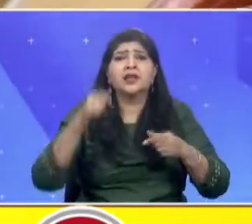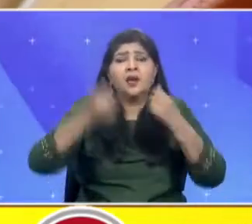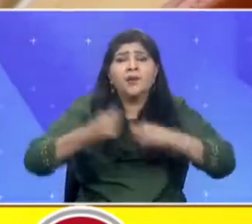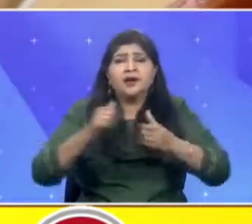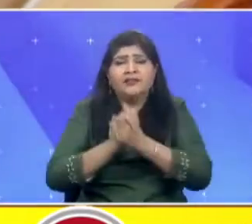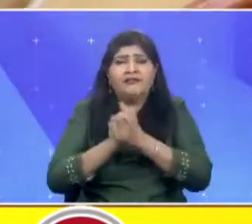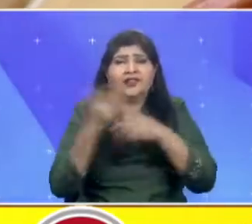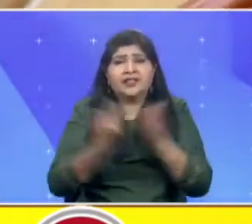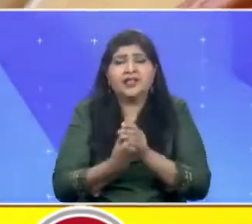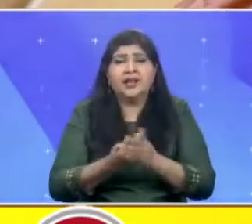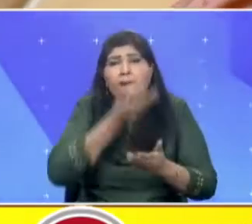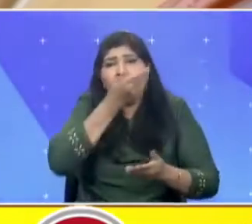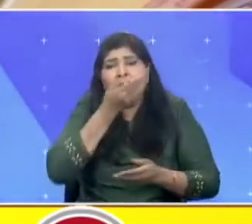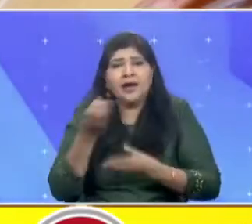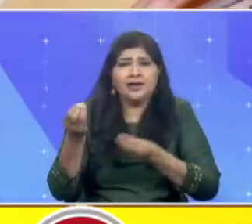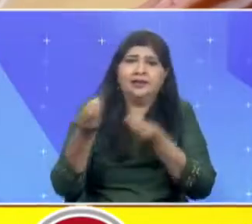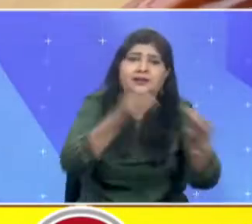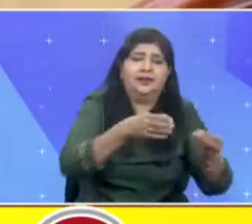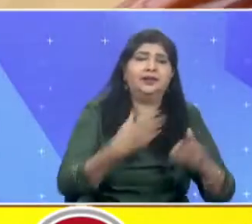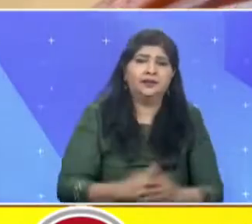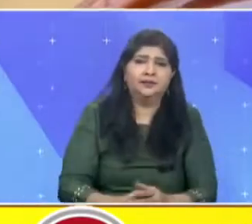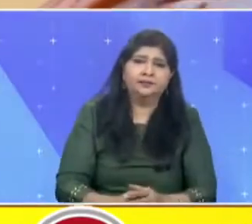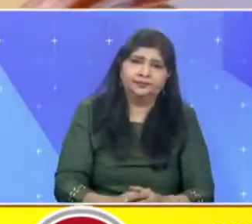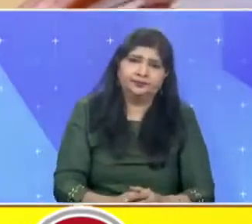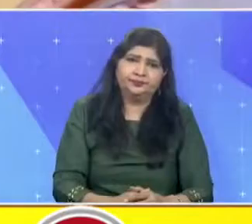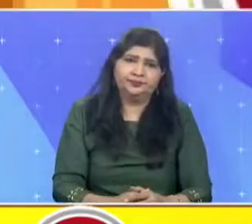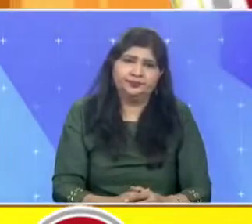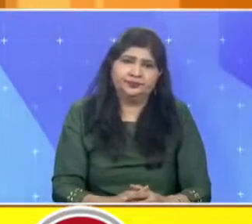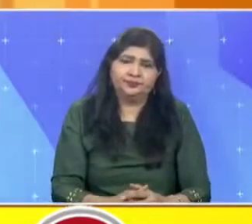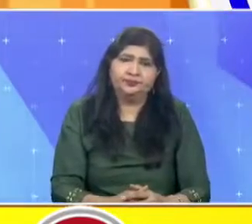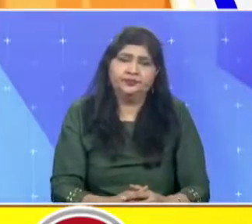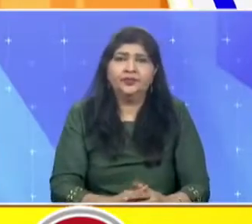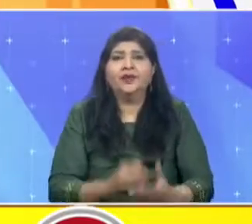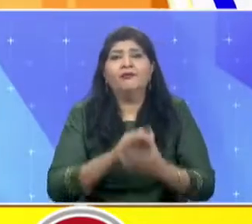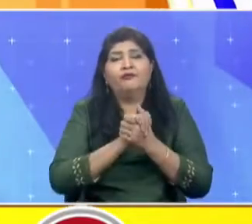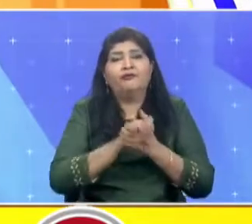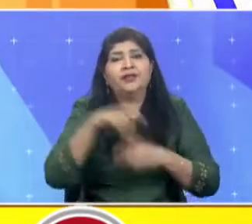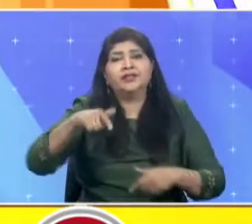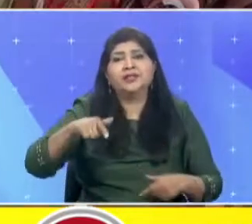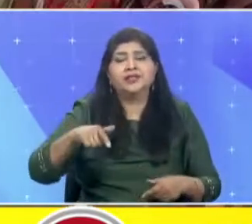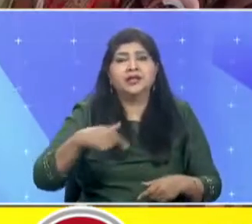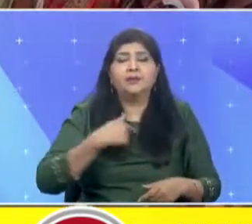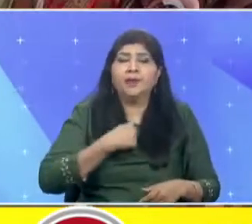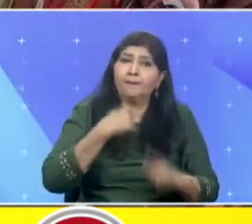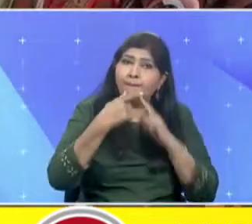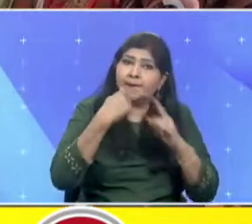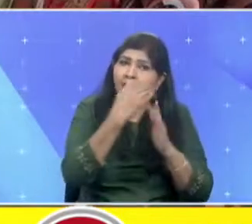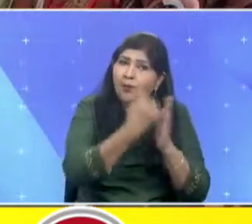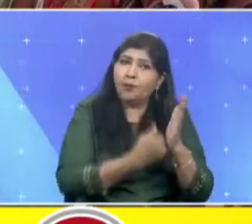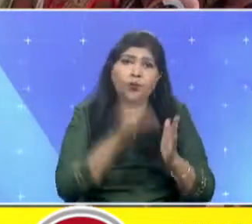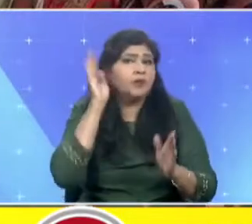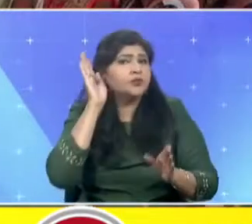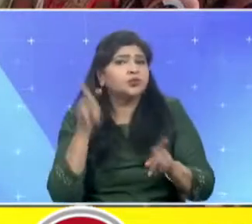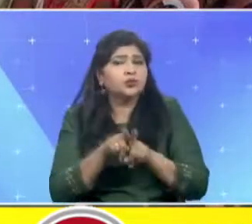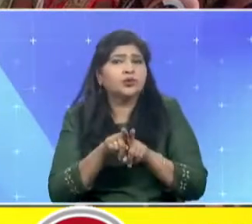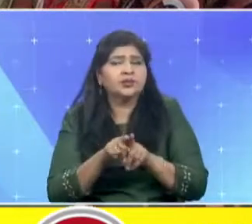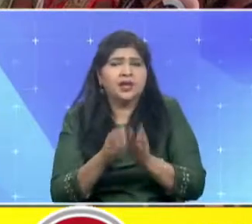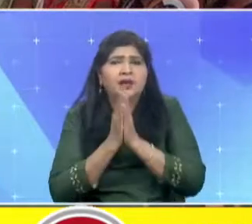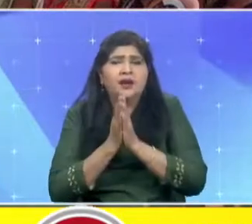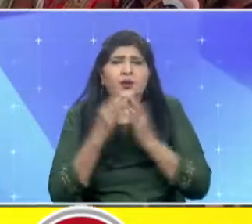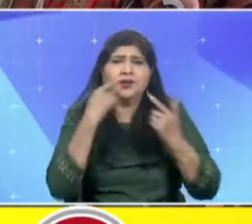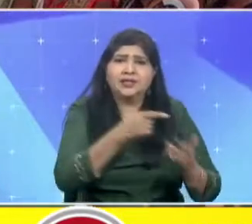लिए पानी की व्यवस्था करेंगे। साथियों, मैं मन की बात के श्रोताओं से भी आग्रह